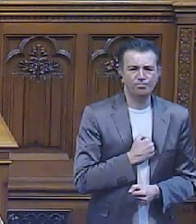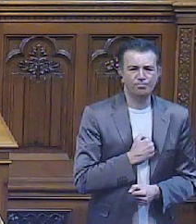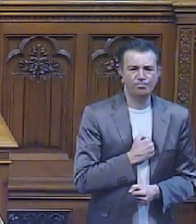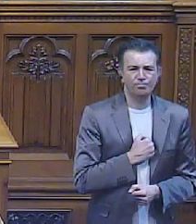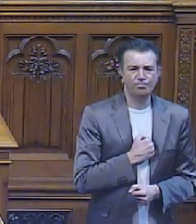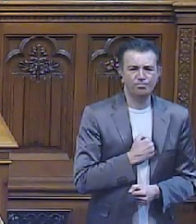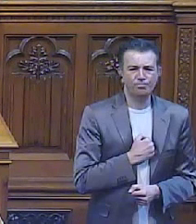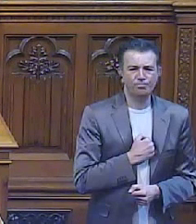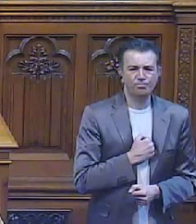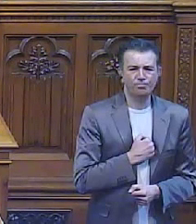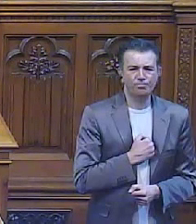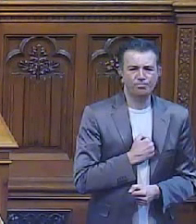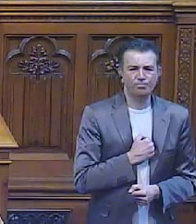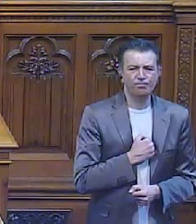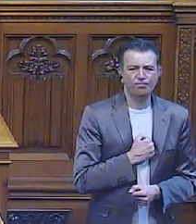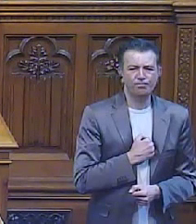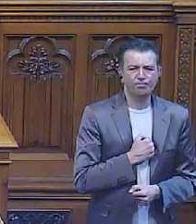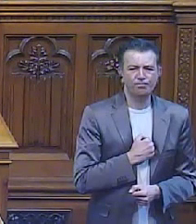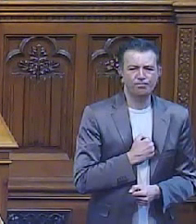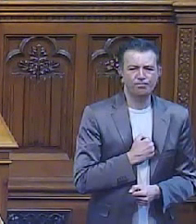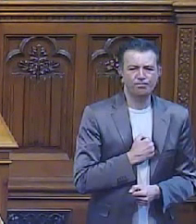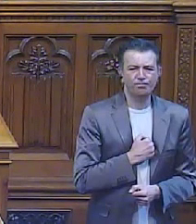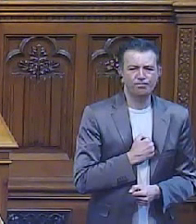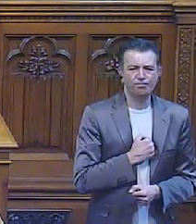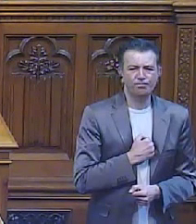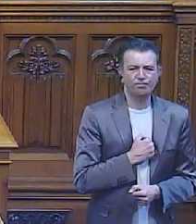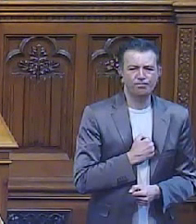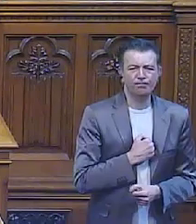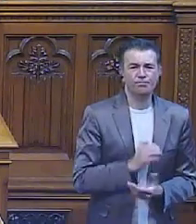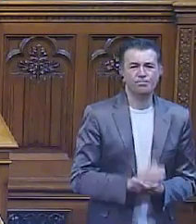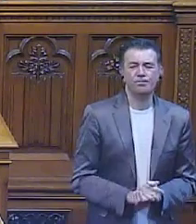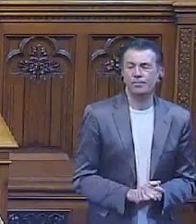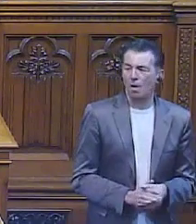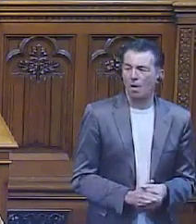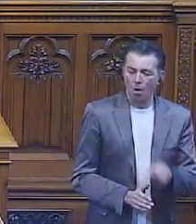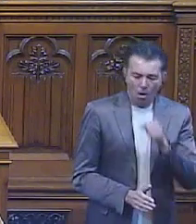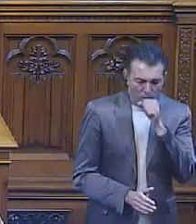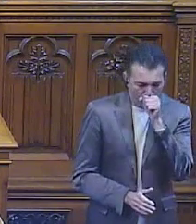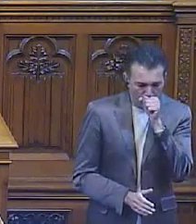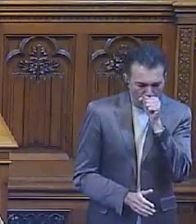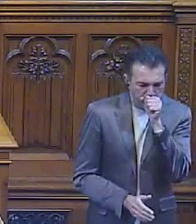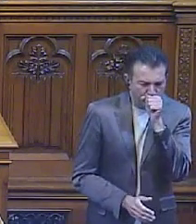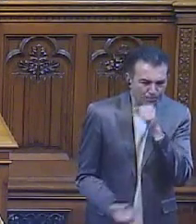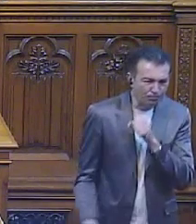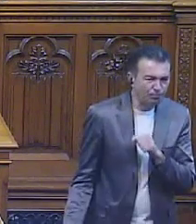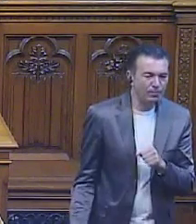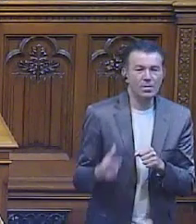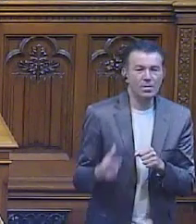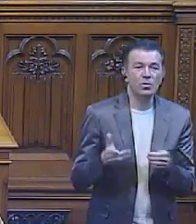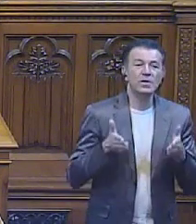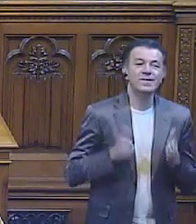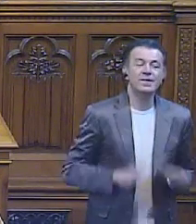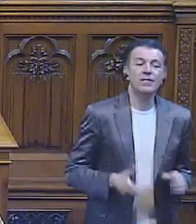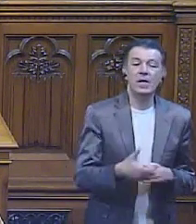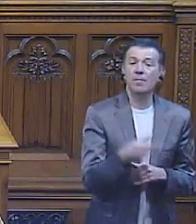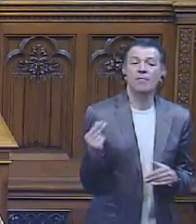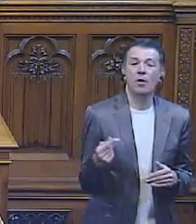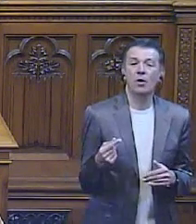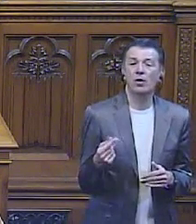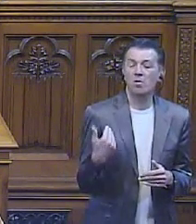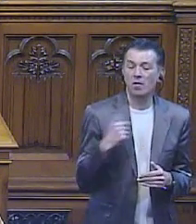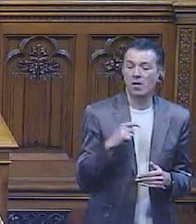Herausforderung, aber es ist zu machen. Und das hat vor allem die Zivilbevölkerung in